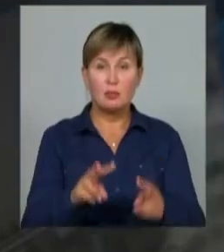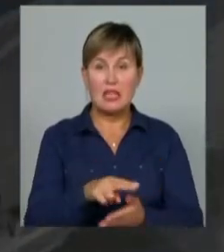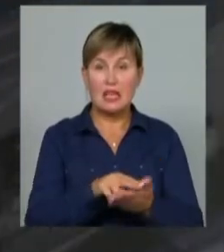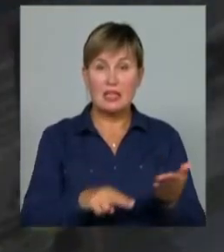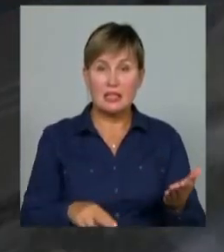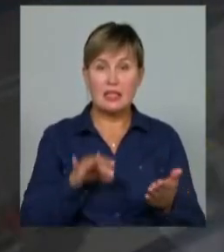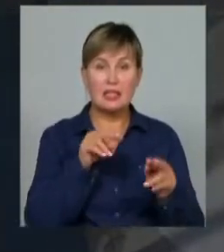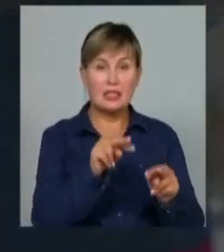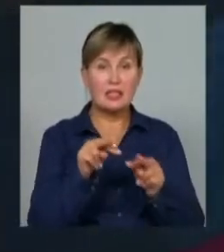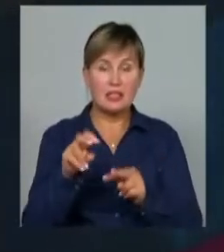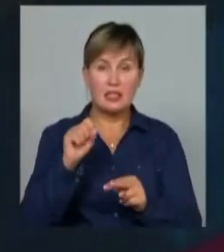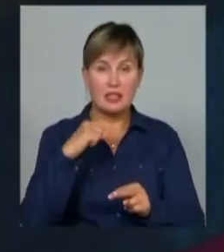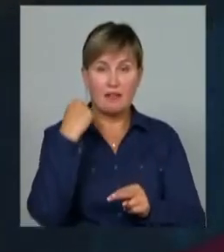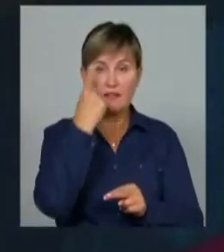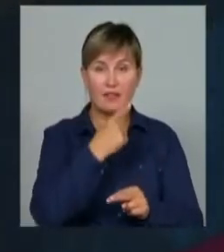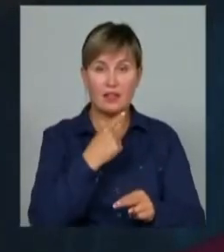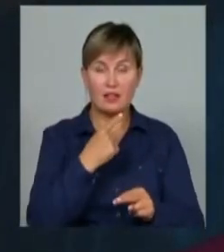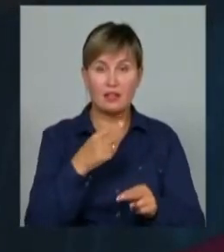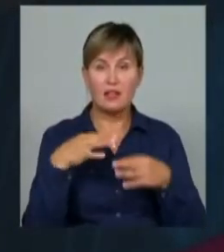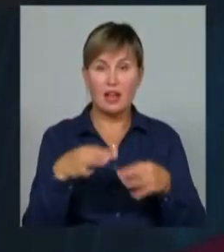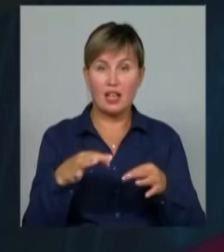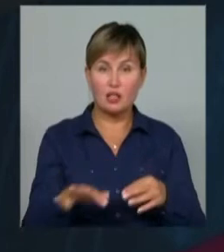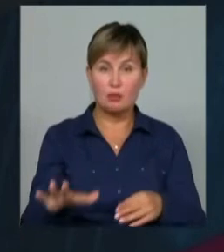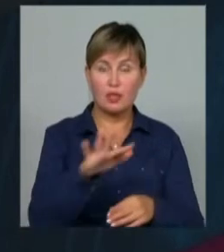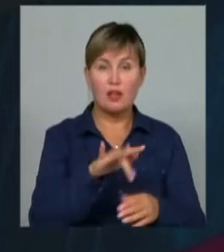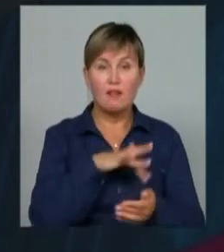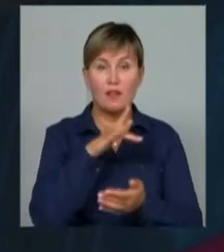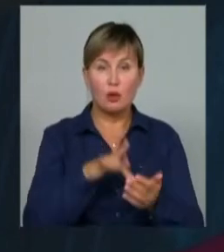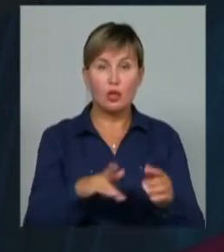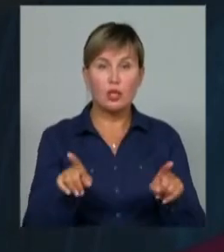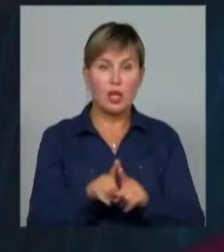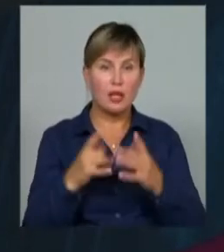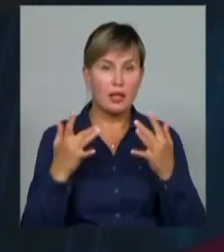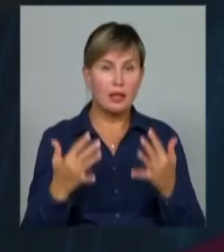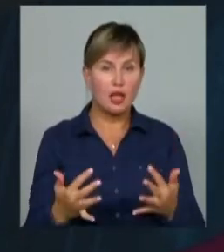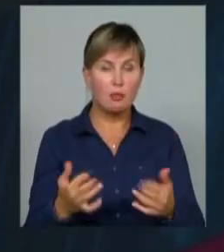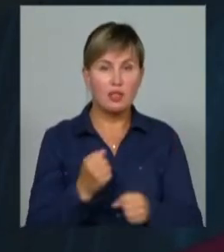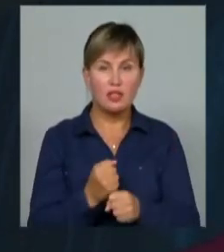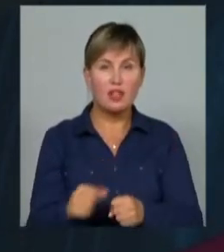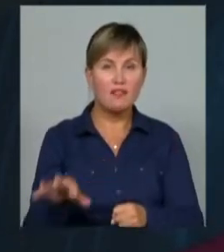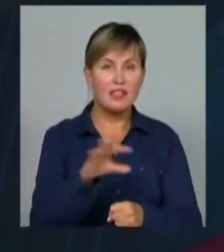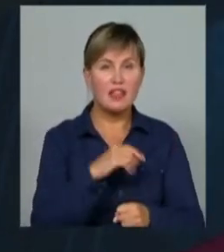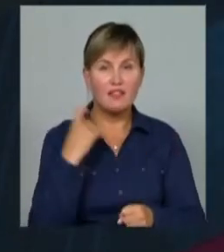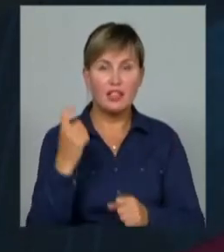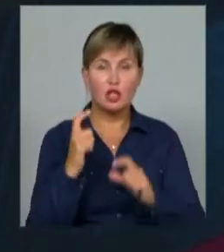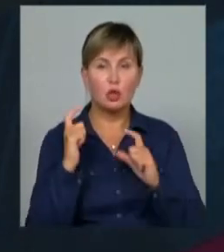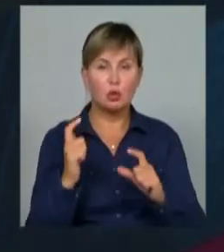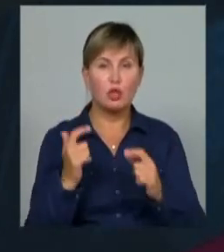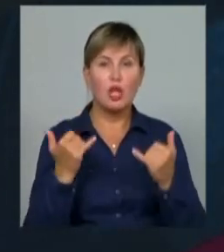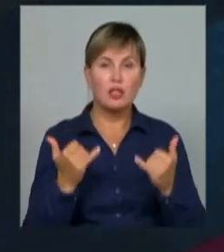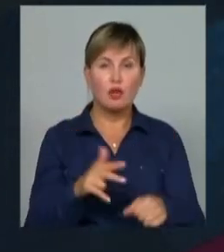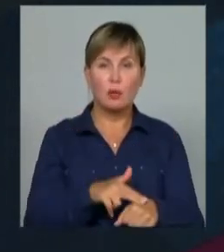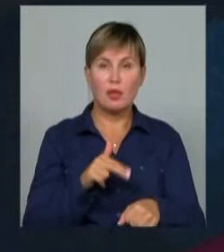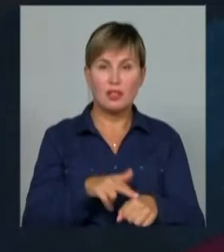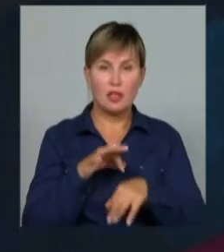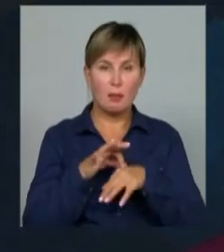лицензией и следит за внешним видом своего транспортного средства. В городе такие требования предъявляют всем владельцам грузовиков. Сегодня